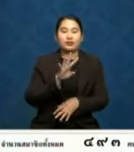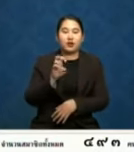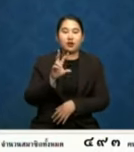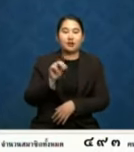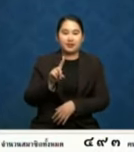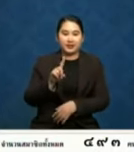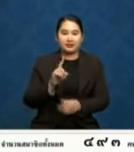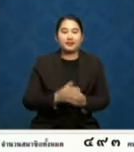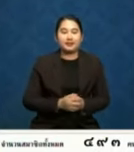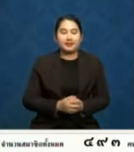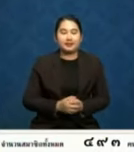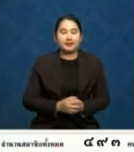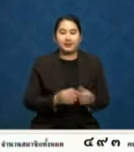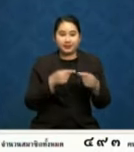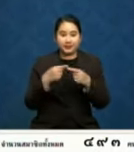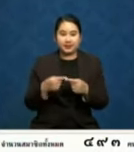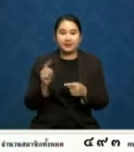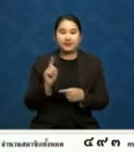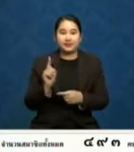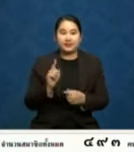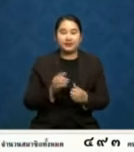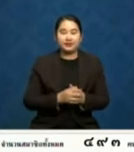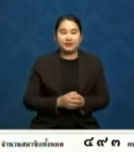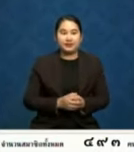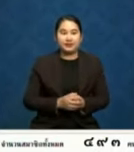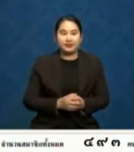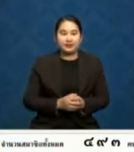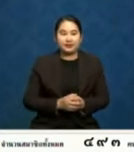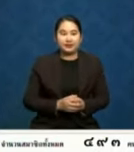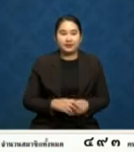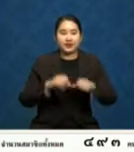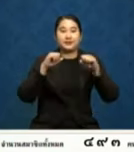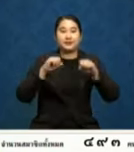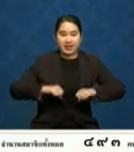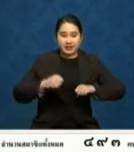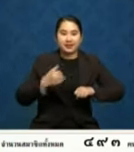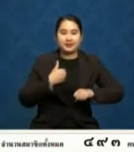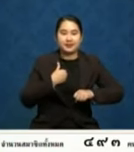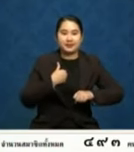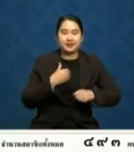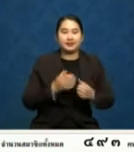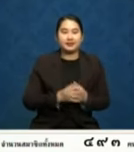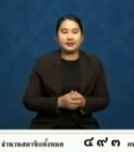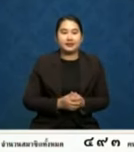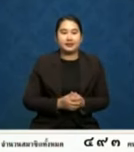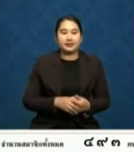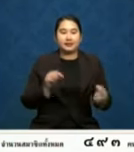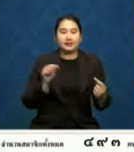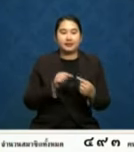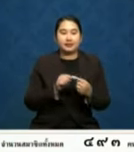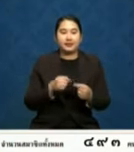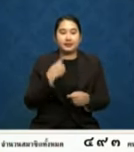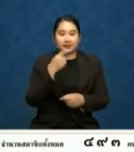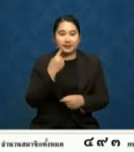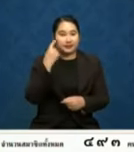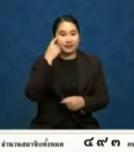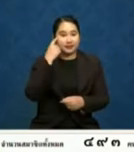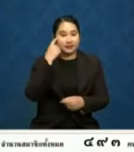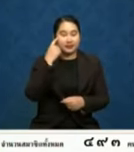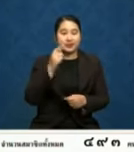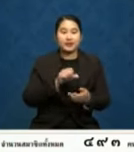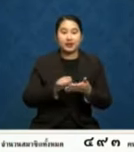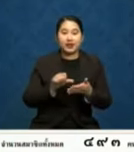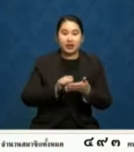ครับครับต่อไปก็จะมีการลงมติว่าท่านสมาชิกจะเห็นด้วยกับการแก้